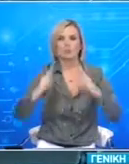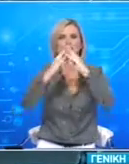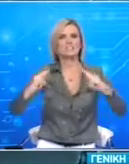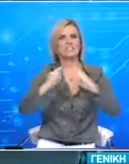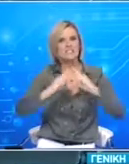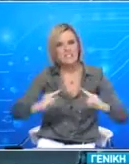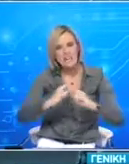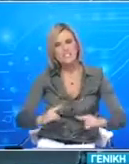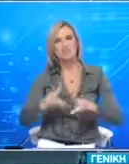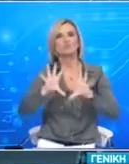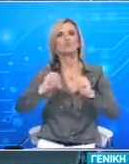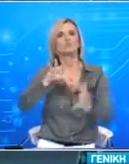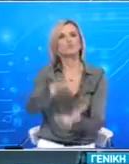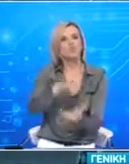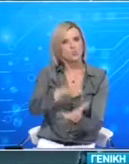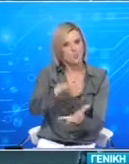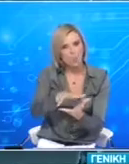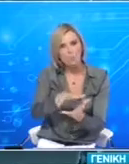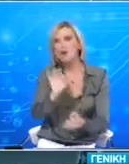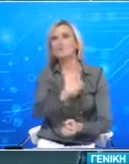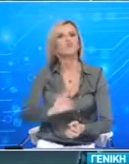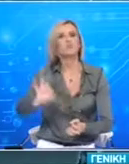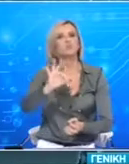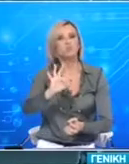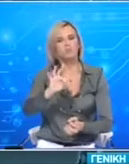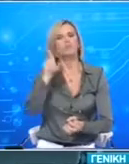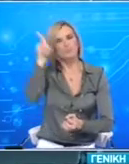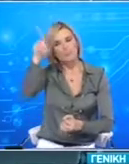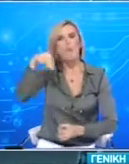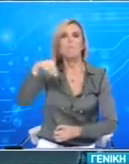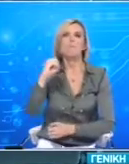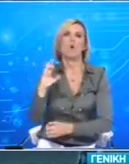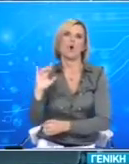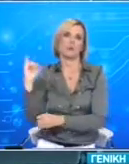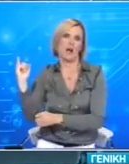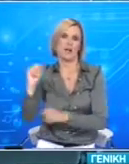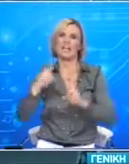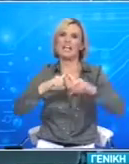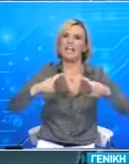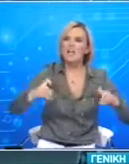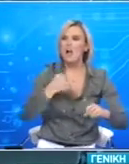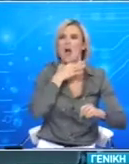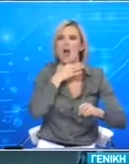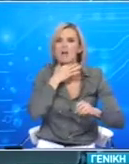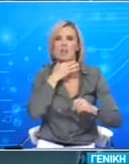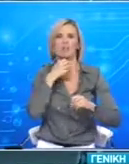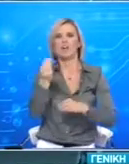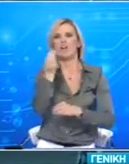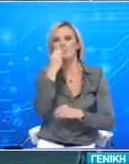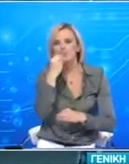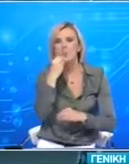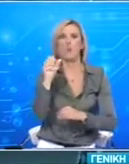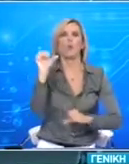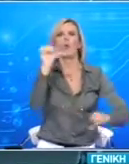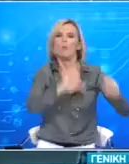την Αθήνα, τα οποία θα εγκατασταθούν στη Μόρια, καθώς και λοιπό υλικό πρώτης ανάγκης που θα διανεμηθεί στους ετούντες άσυλο,